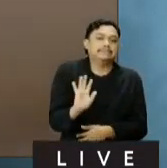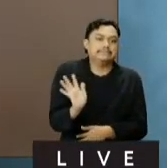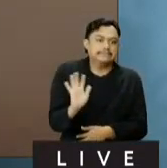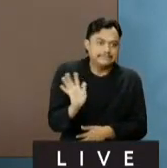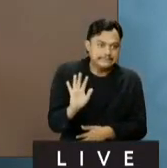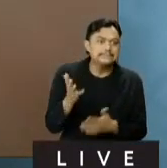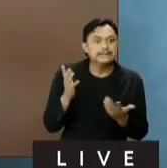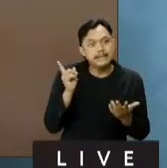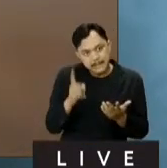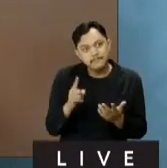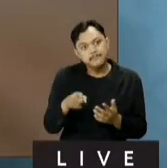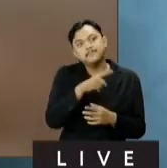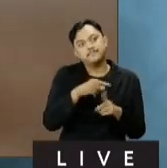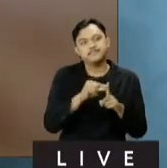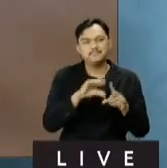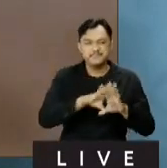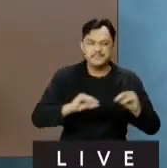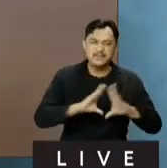petugas membawa